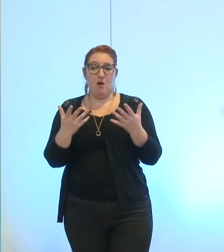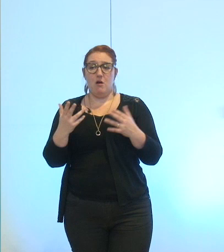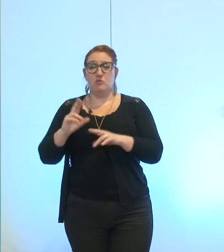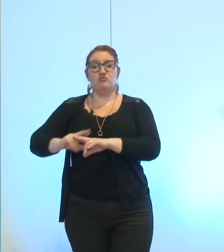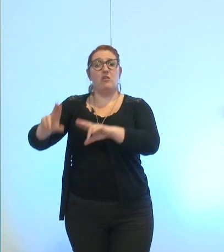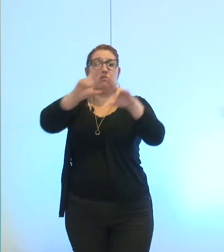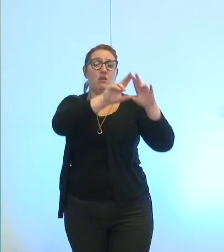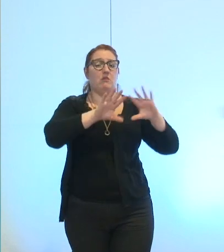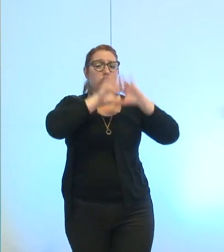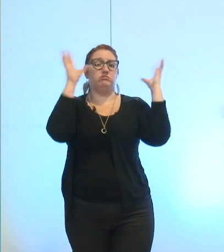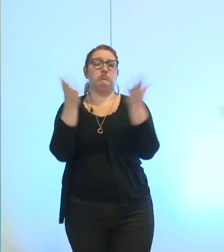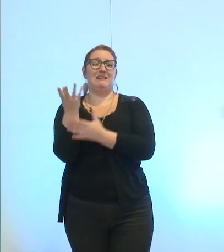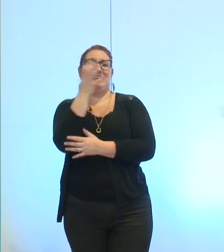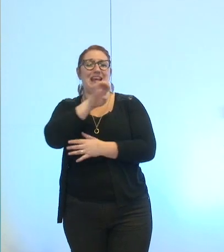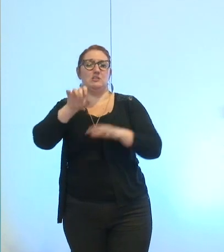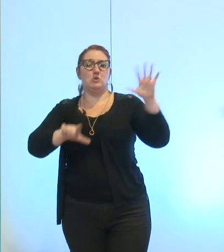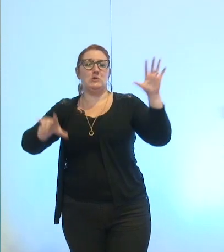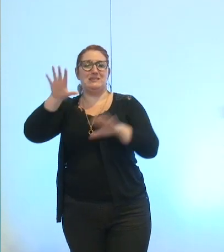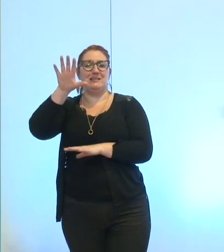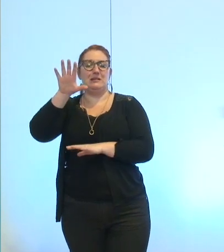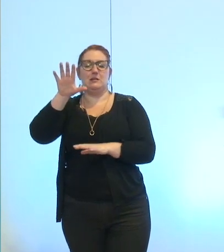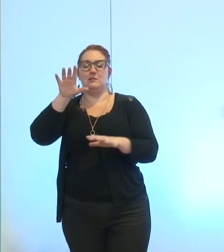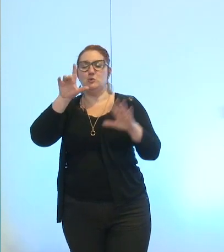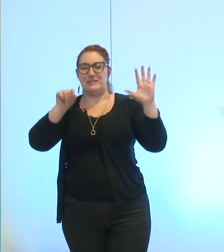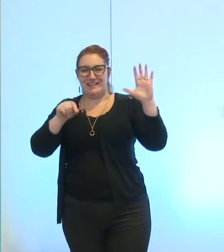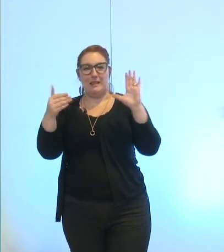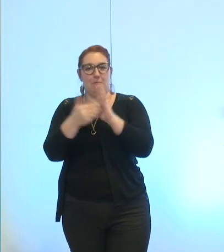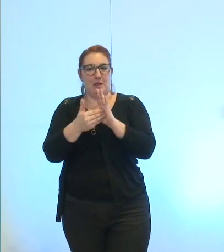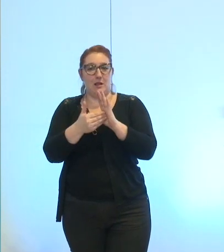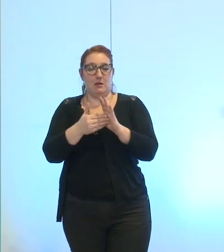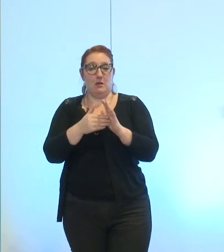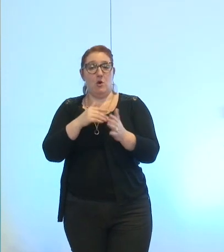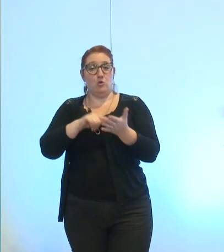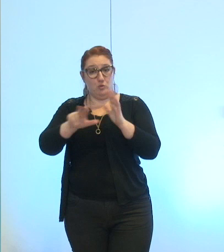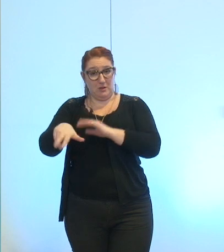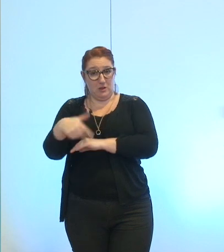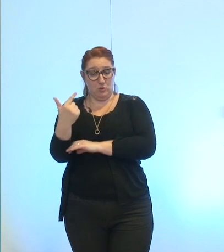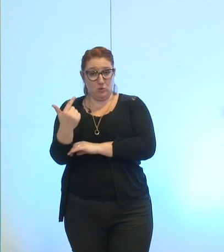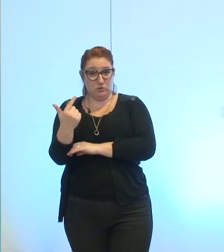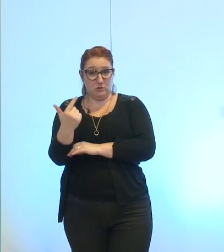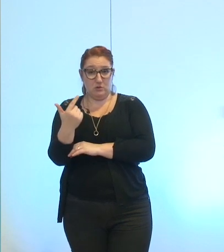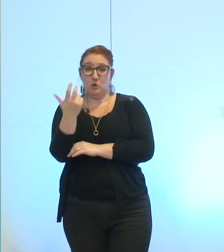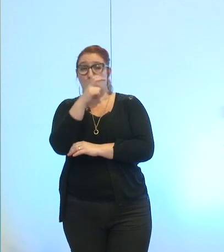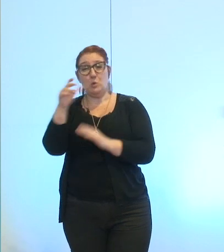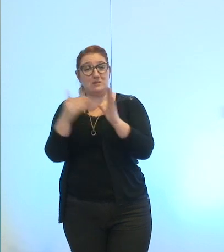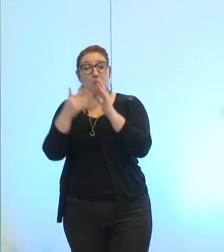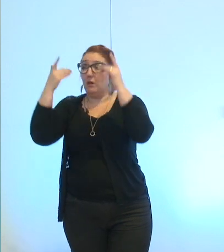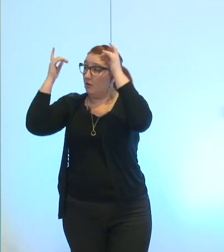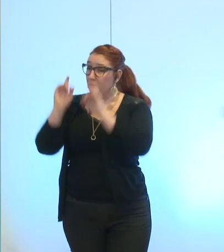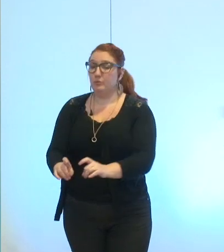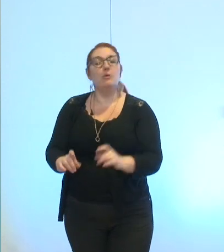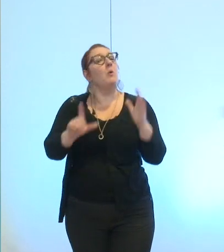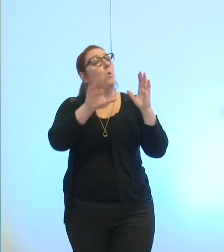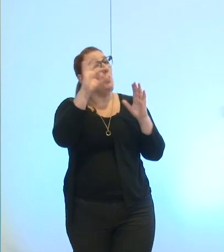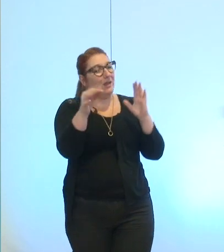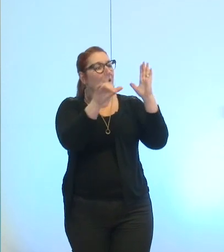en 2012 sont tombé à moins de 300000 moin de 300000 oui du flou car on